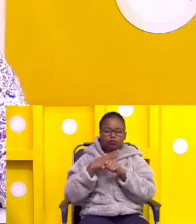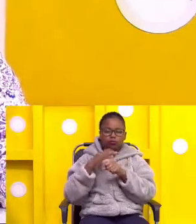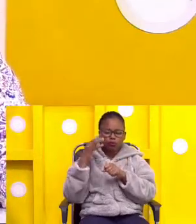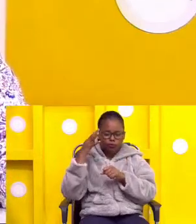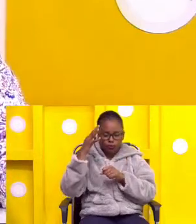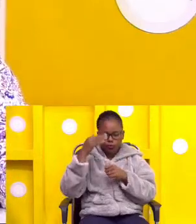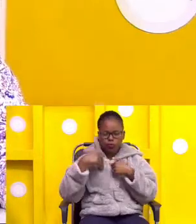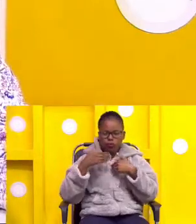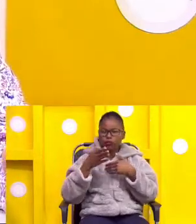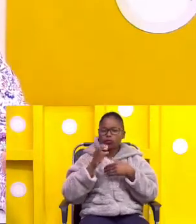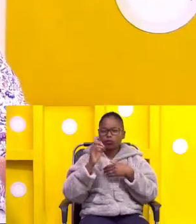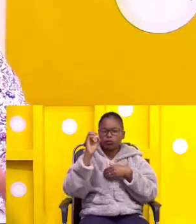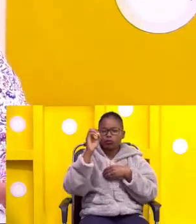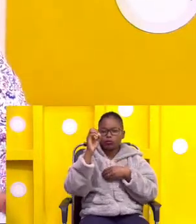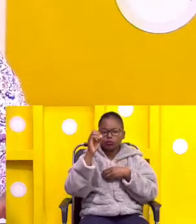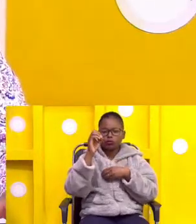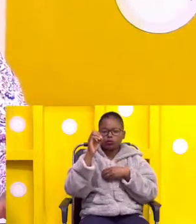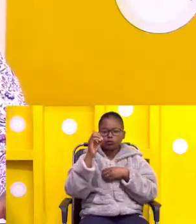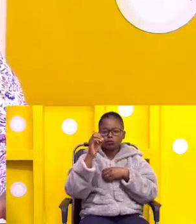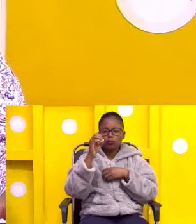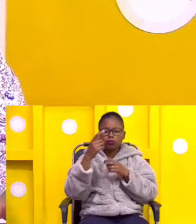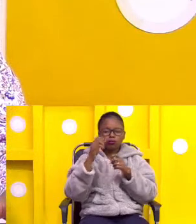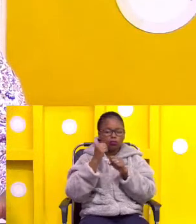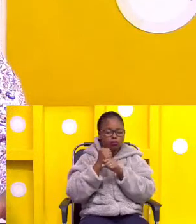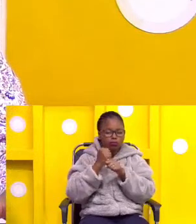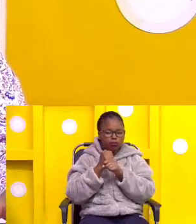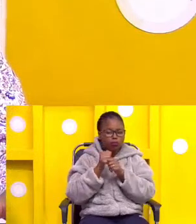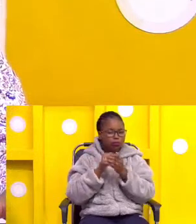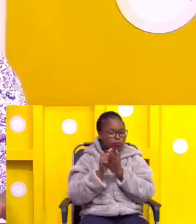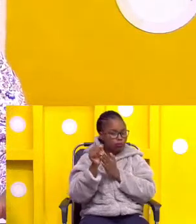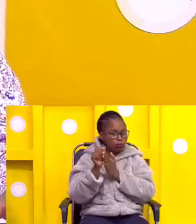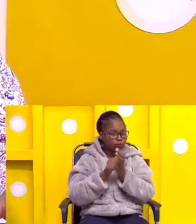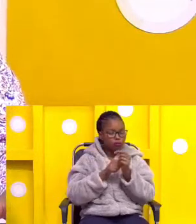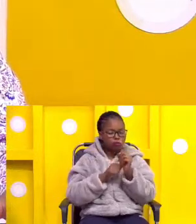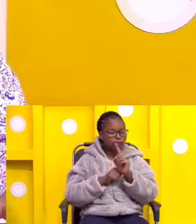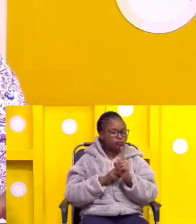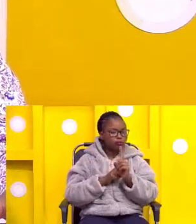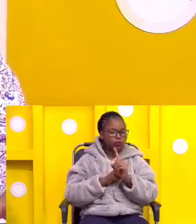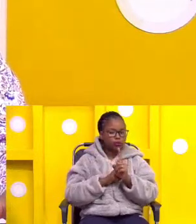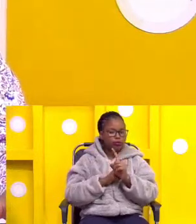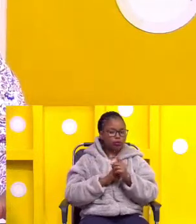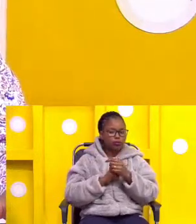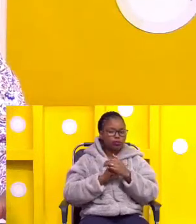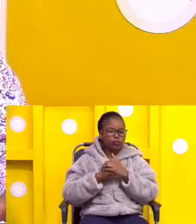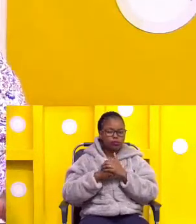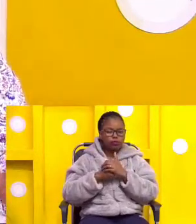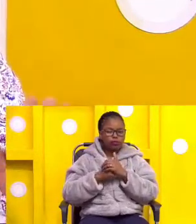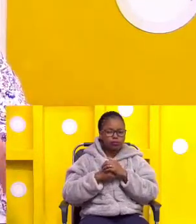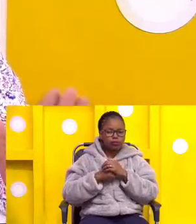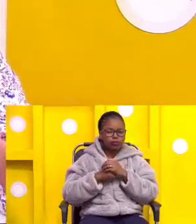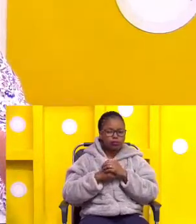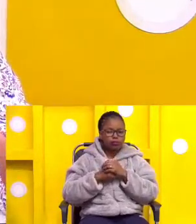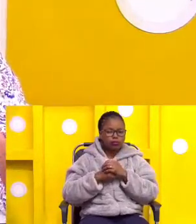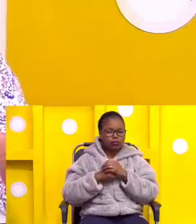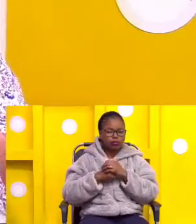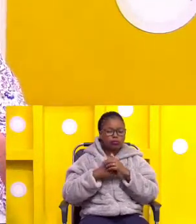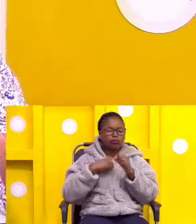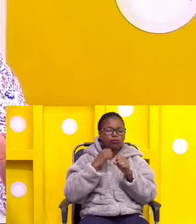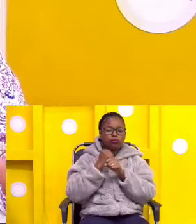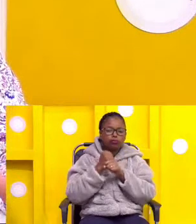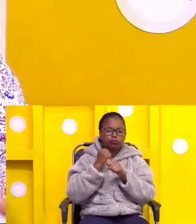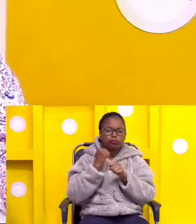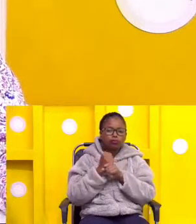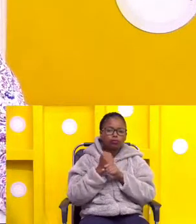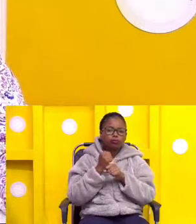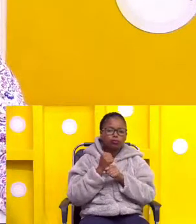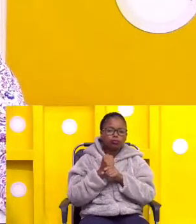hau na ndiathå kagia wä ra by the way ndiathå kagia wä ra ndarutaga wä ra